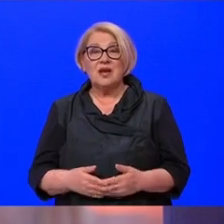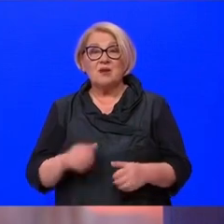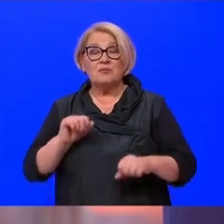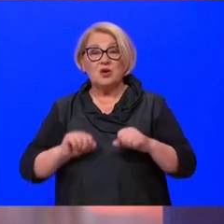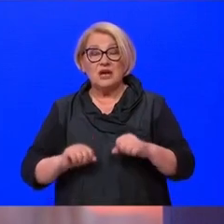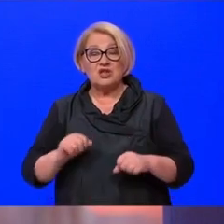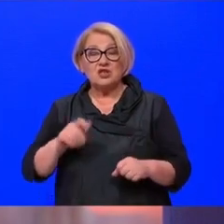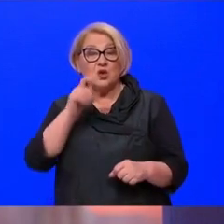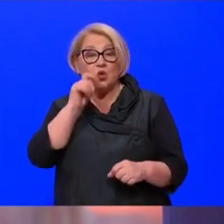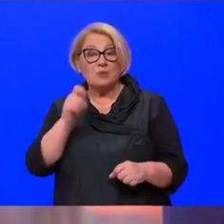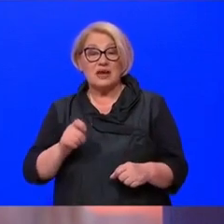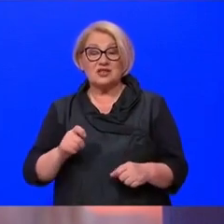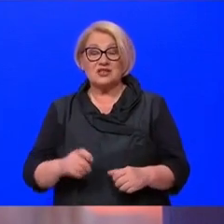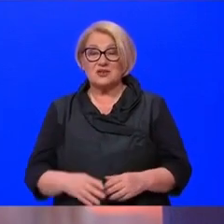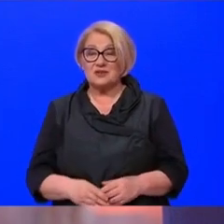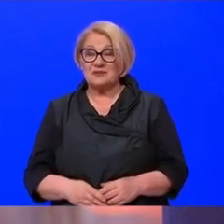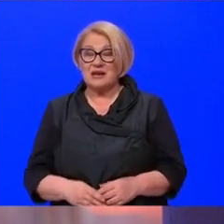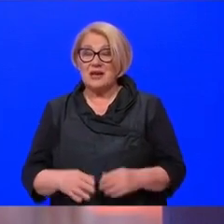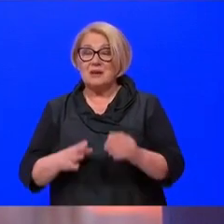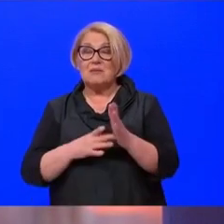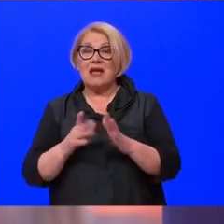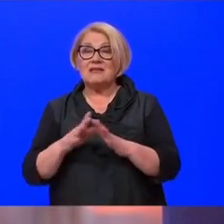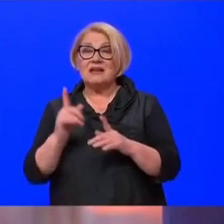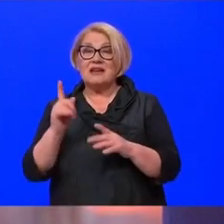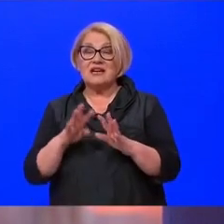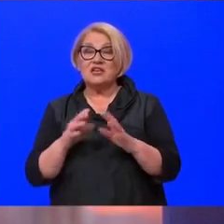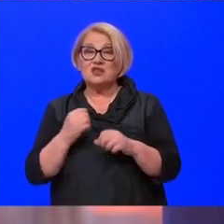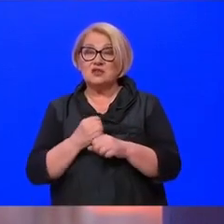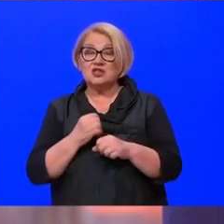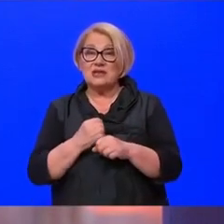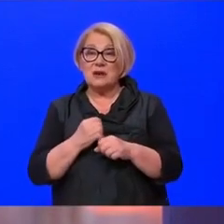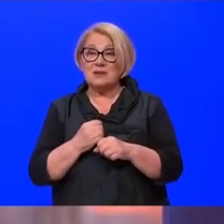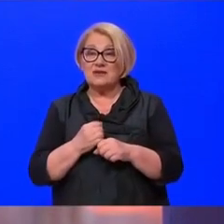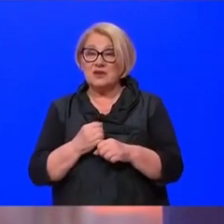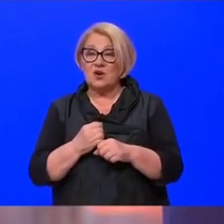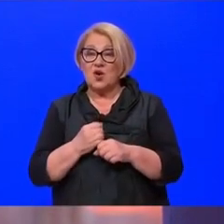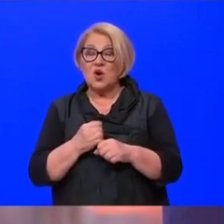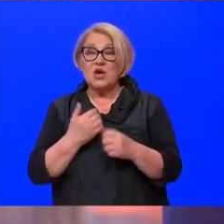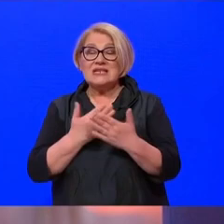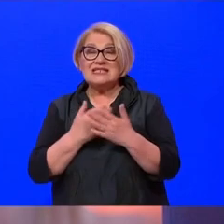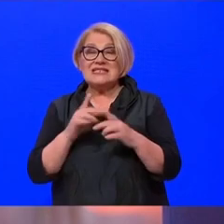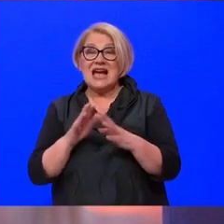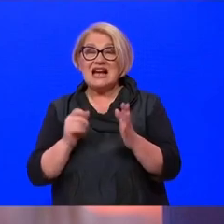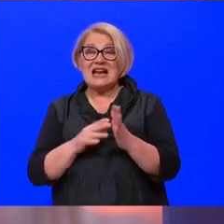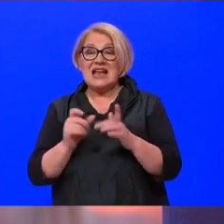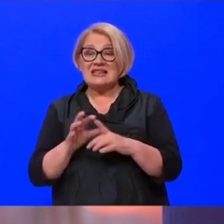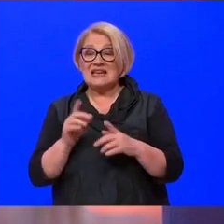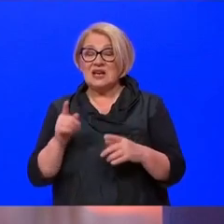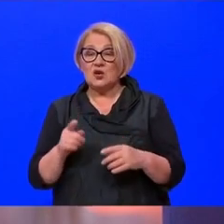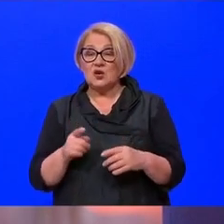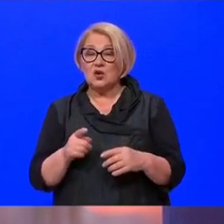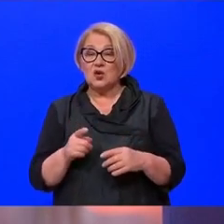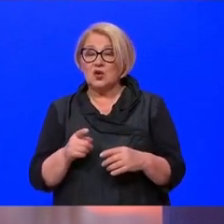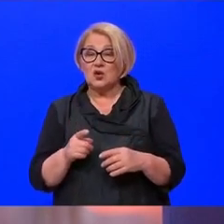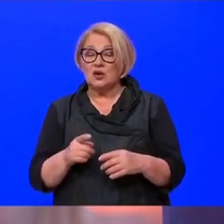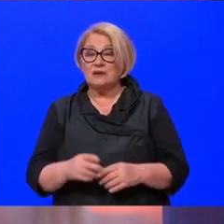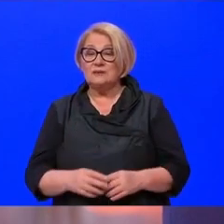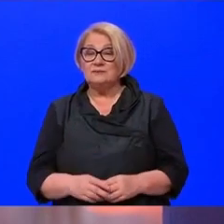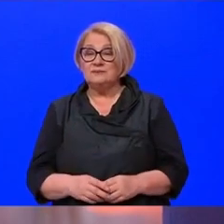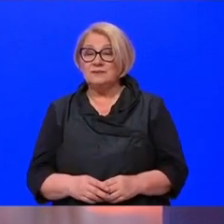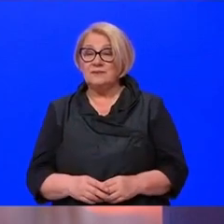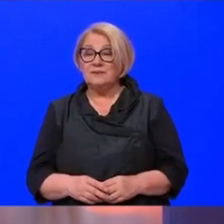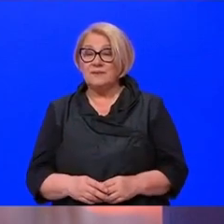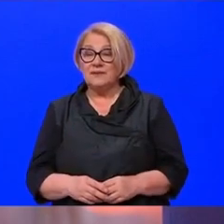u Mađarskoj. Evo, Mladen Iličković je napravio jednu reportažu o zakladi koja se